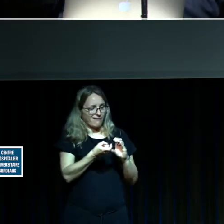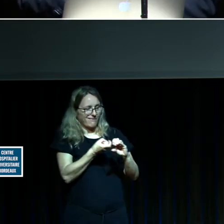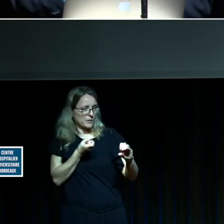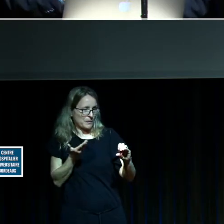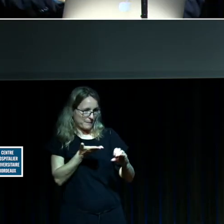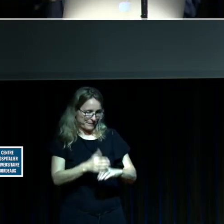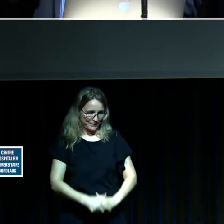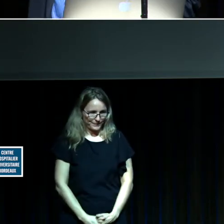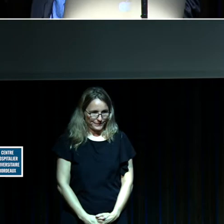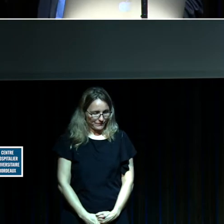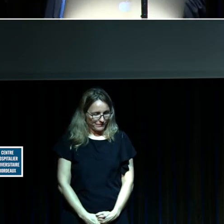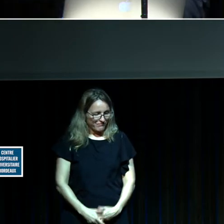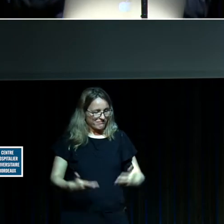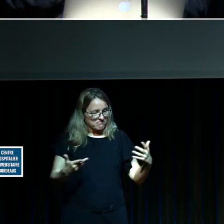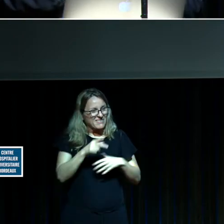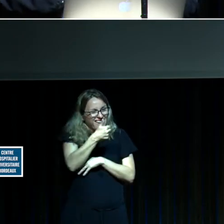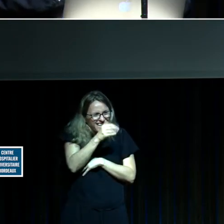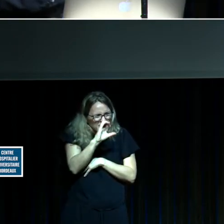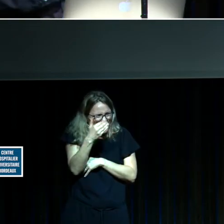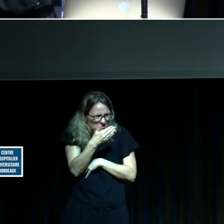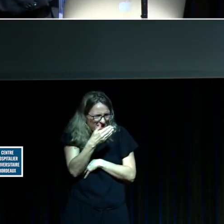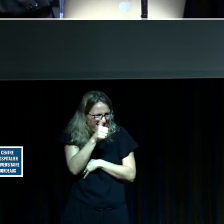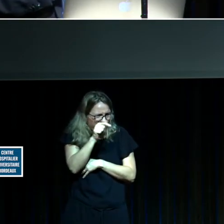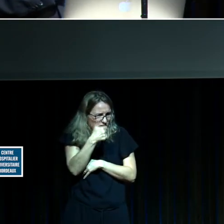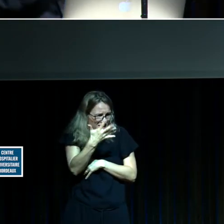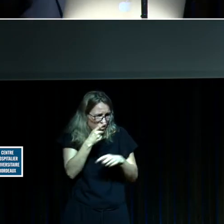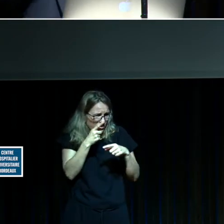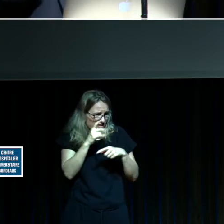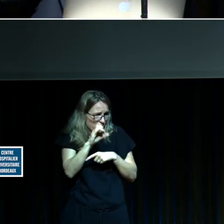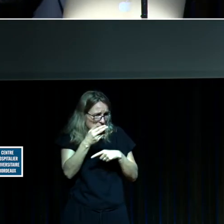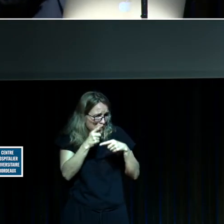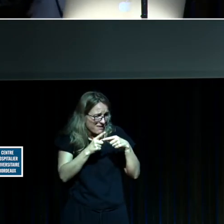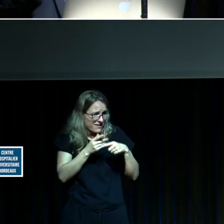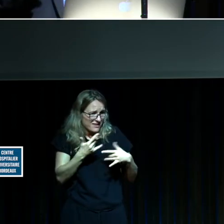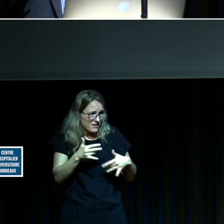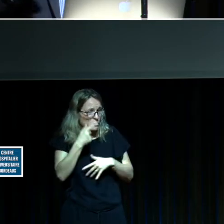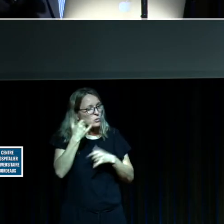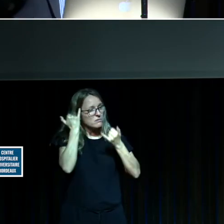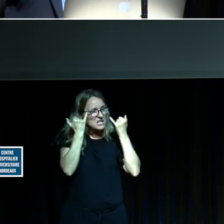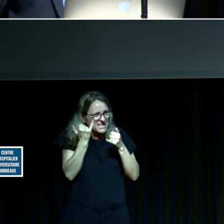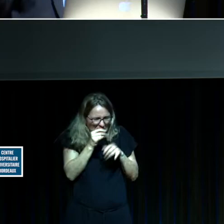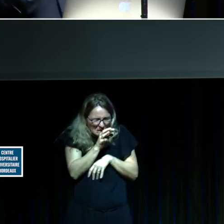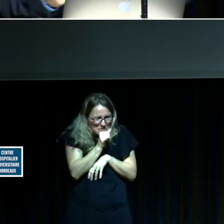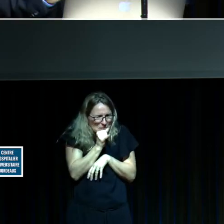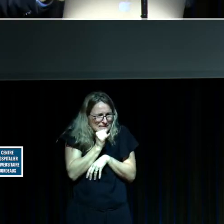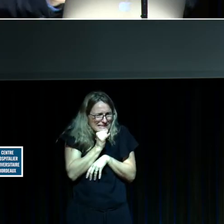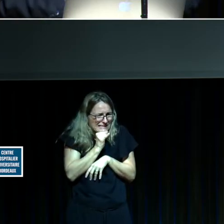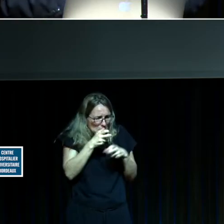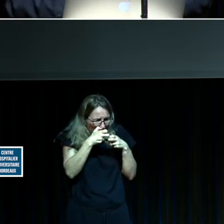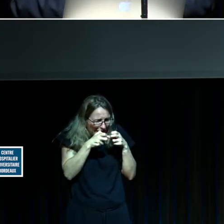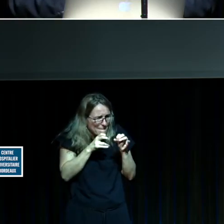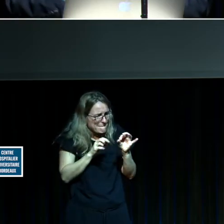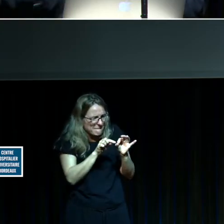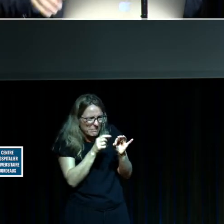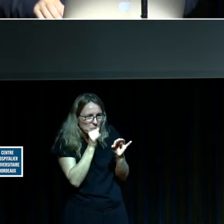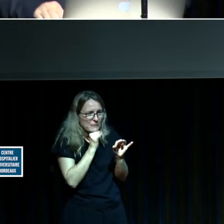Hein. Donc là, le stent, il fait 1,5 cm de long. Donc, vous imaginez la taille du caillot. Hein. Voilà. Donc,